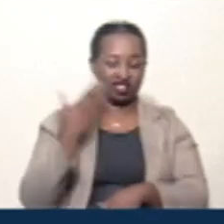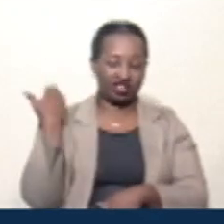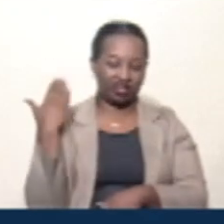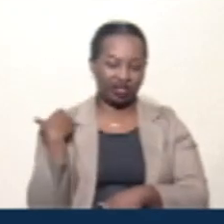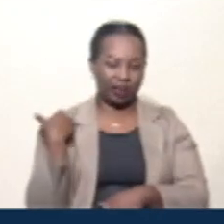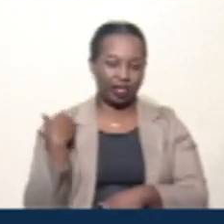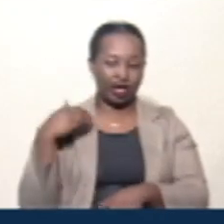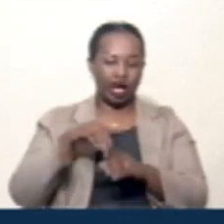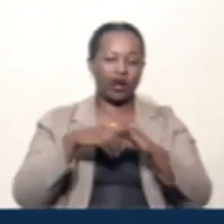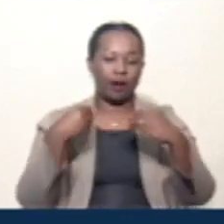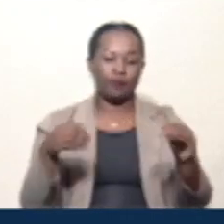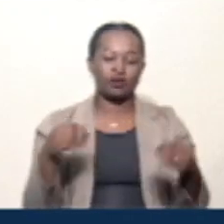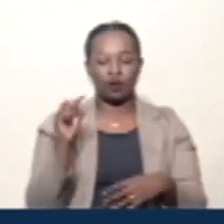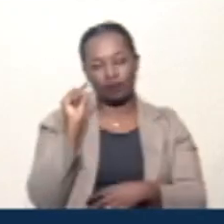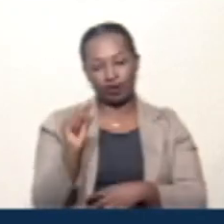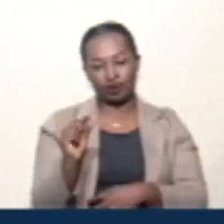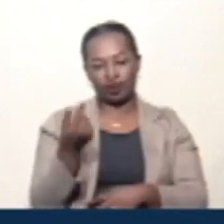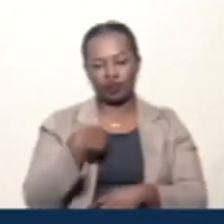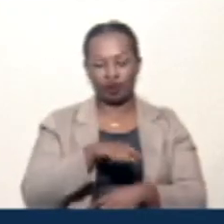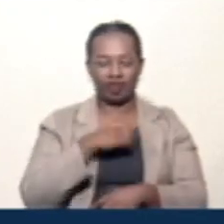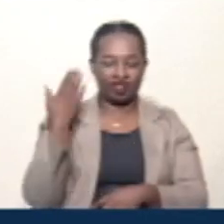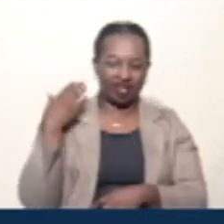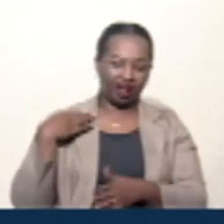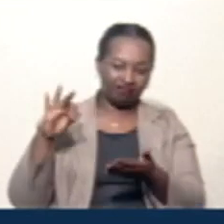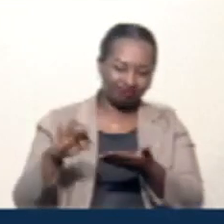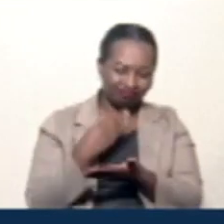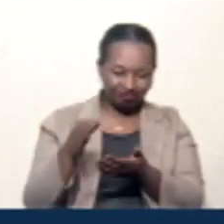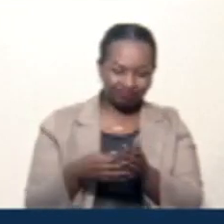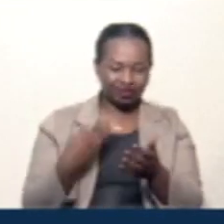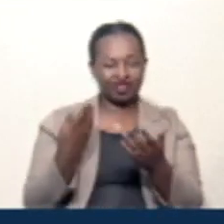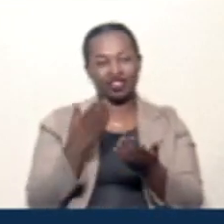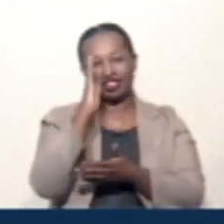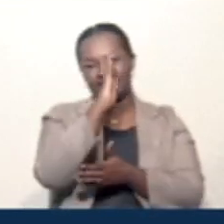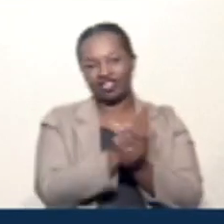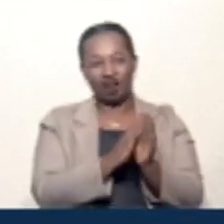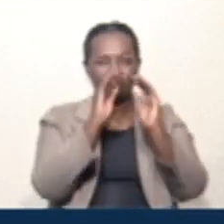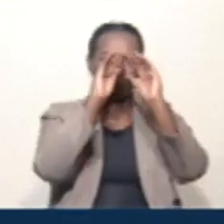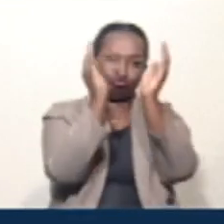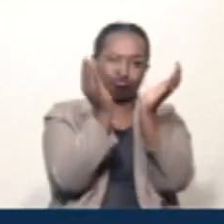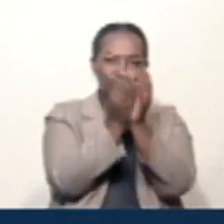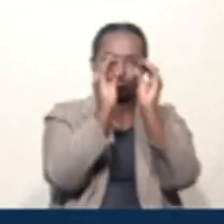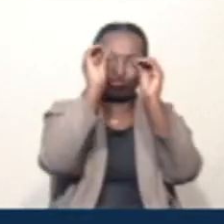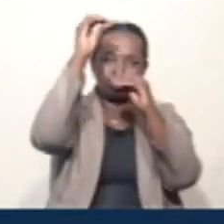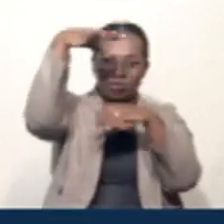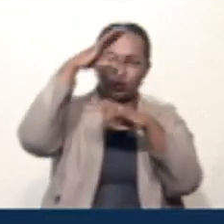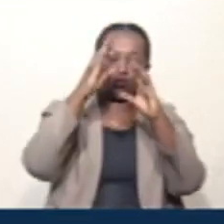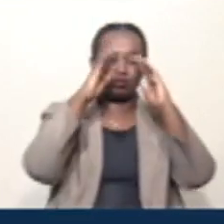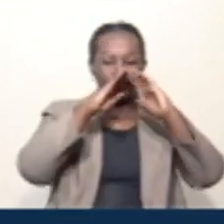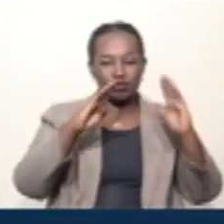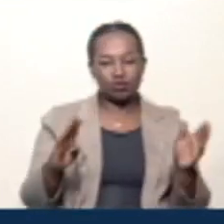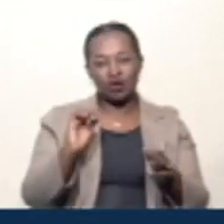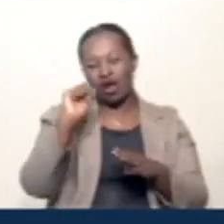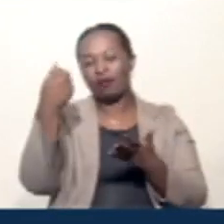hariho amasoko matoya, twarabohaga tukabaho dutako tukatumanika mu nzu, ubwo